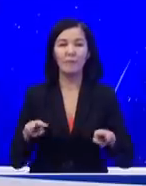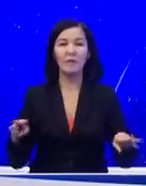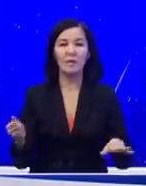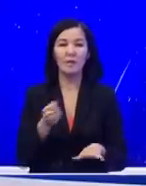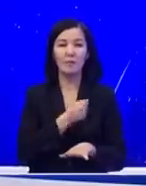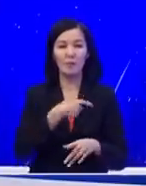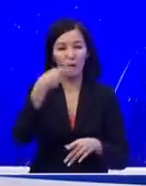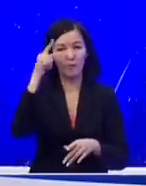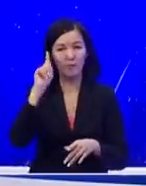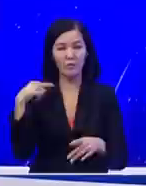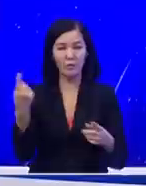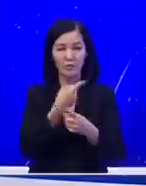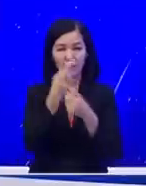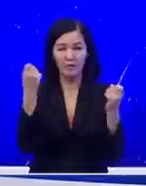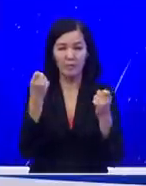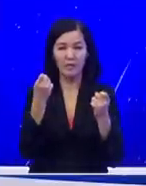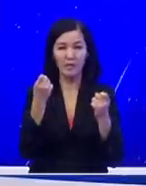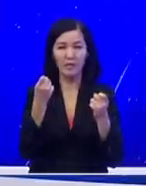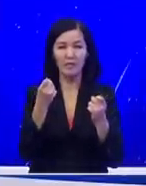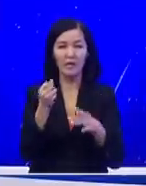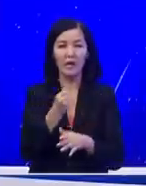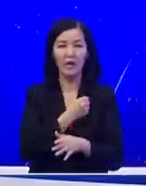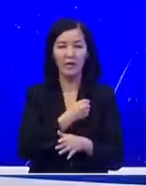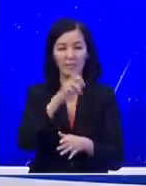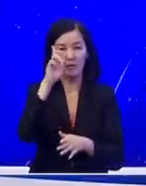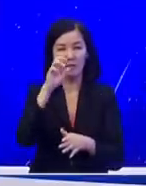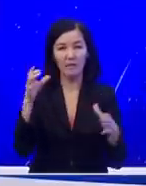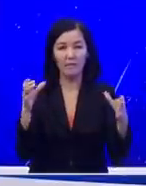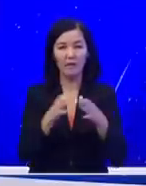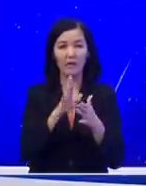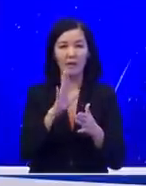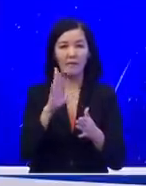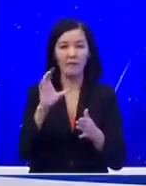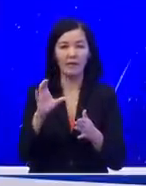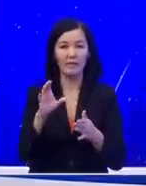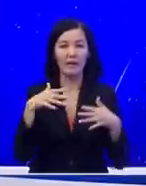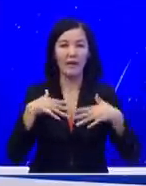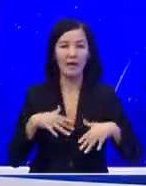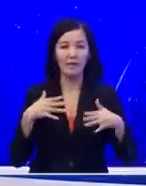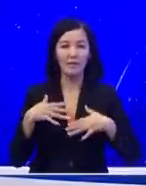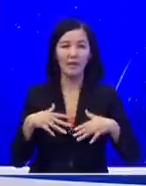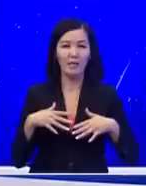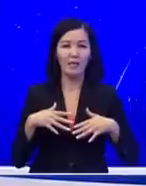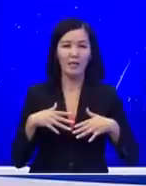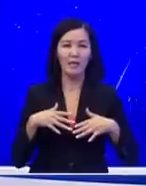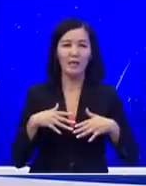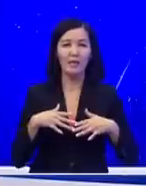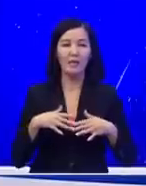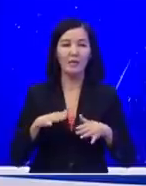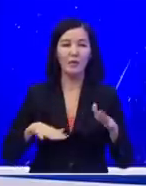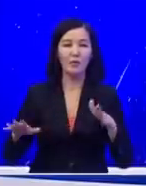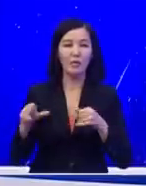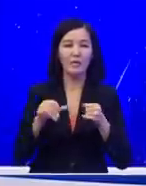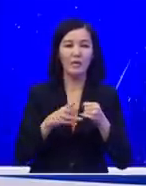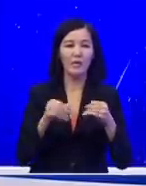Минобороны Азербайджана сообщила об обстреле позиции армии страны подразделениями ВС армии Армении из артиллерийских установок на участке